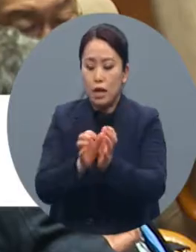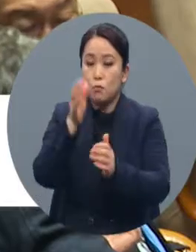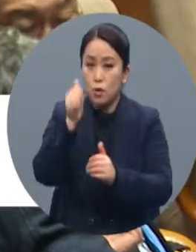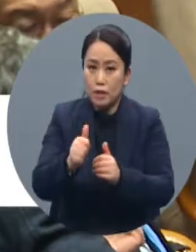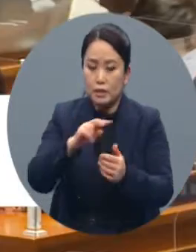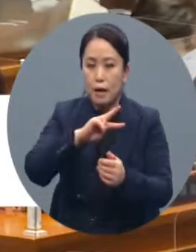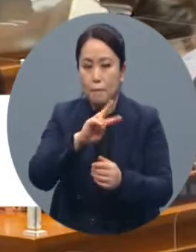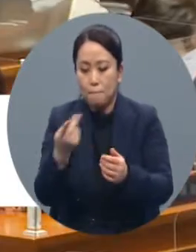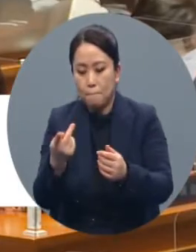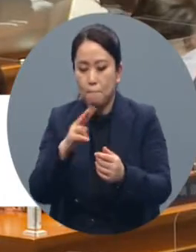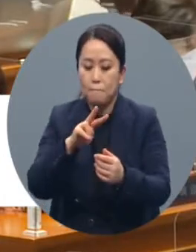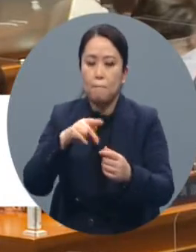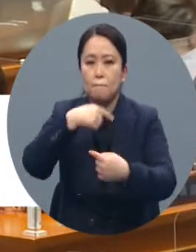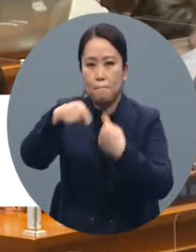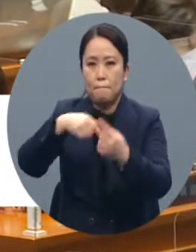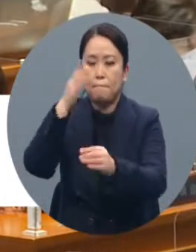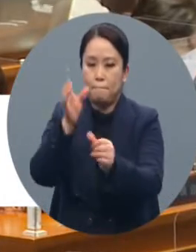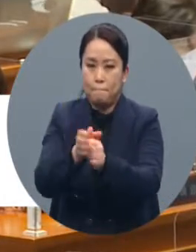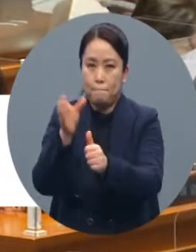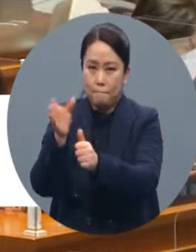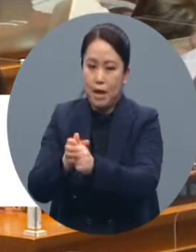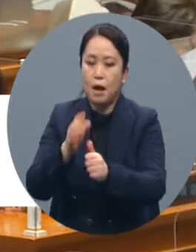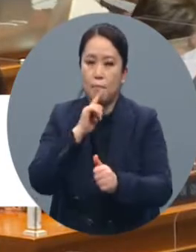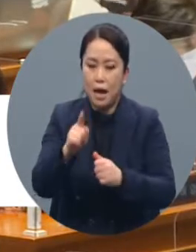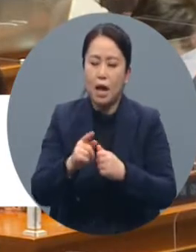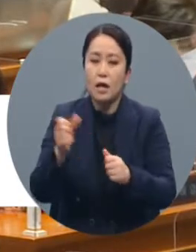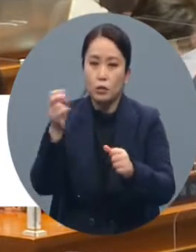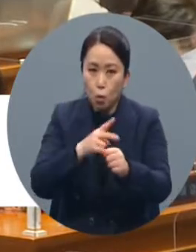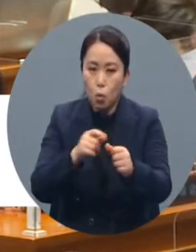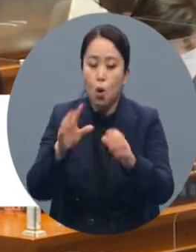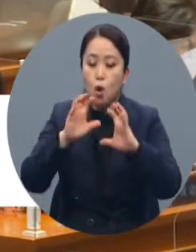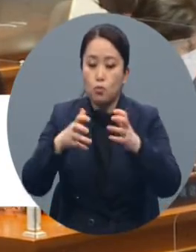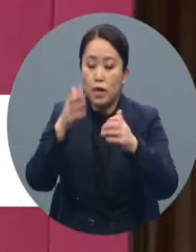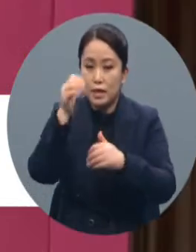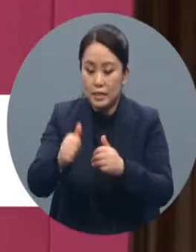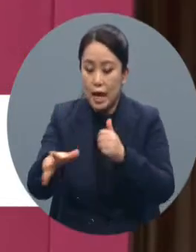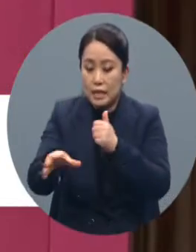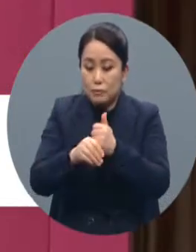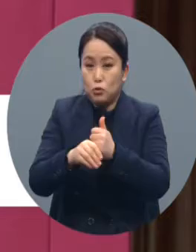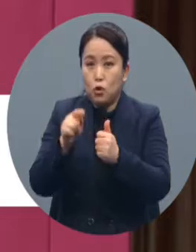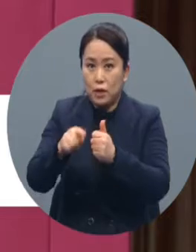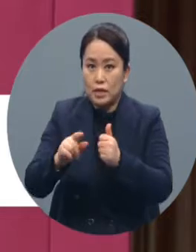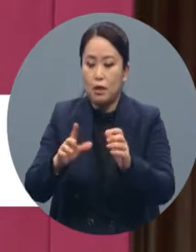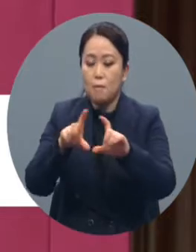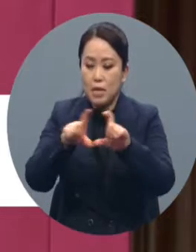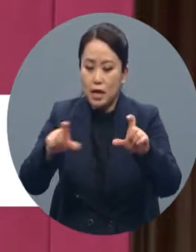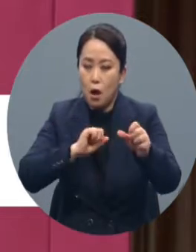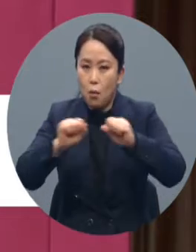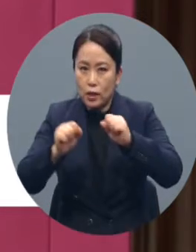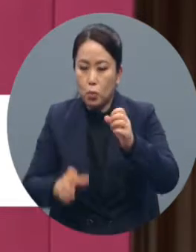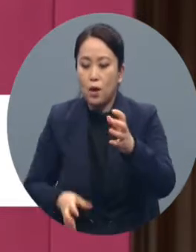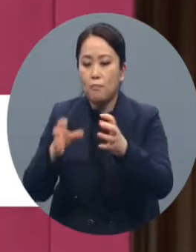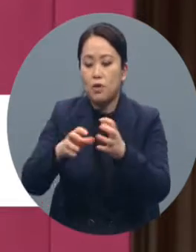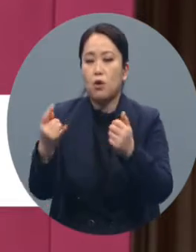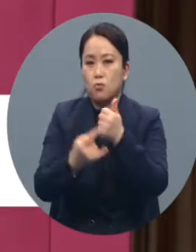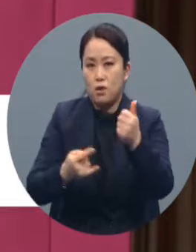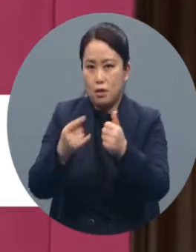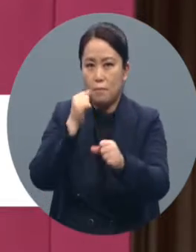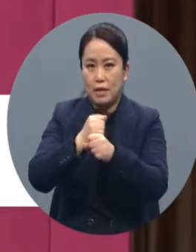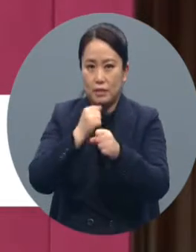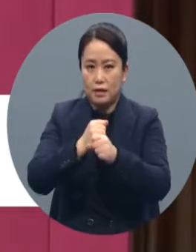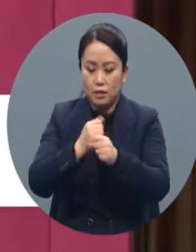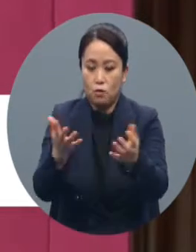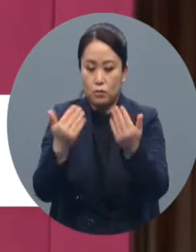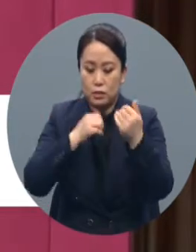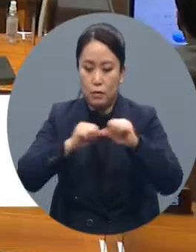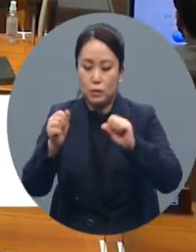예정입니다. 특위와 별도로 국회의장 직속으로 민간합동 부산엑스포 협력위원회도 구성해 유치 활동에